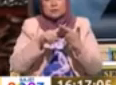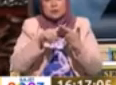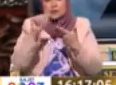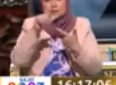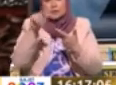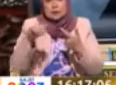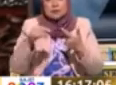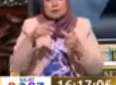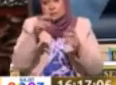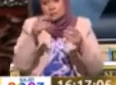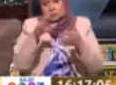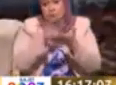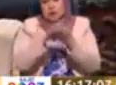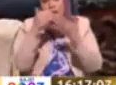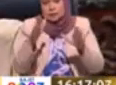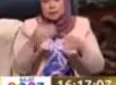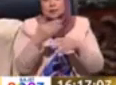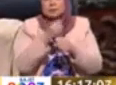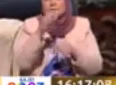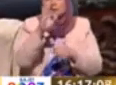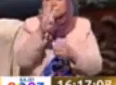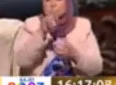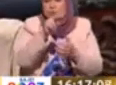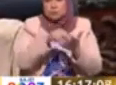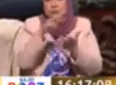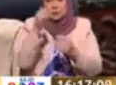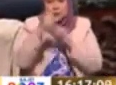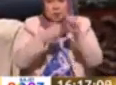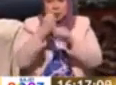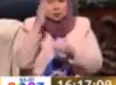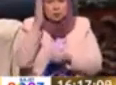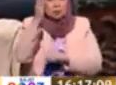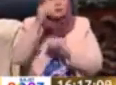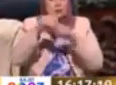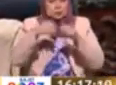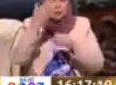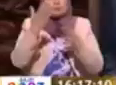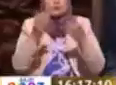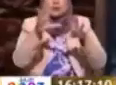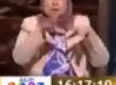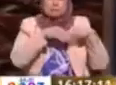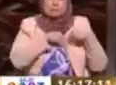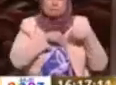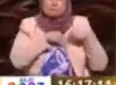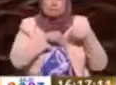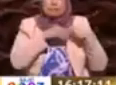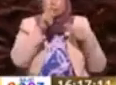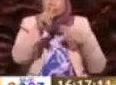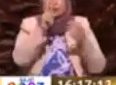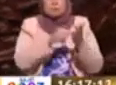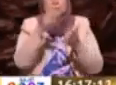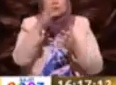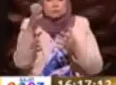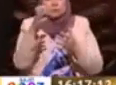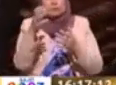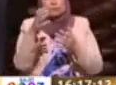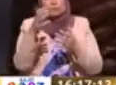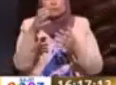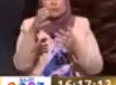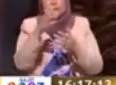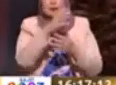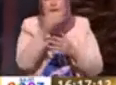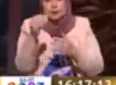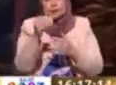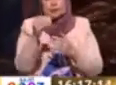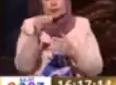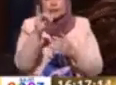mempunyai 5 orang cahaya mata telah menerima BKM sebanyak RM2,000 tahun ini. Tahun hadapan mereka layak menerima BKM RM2,500. Dan